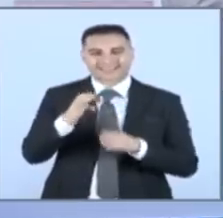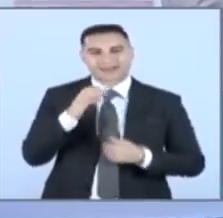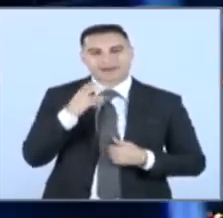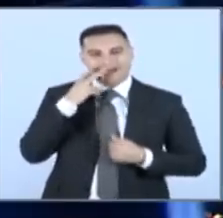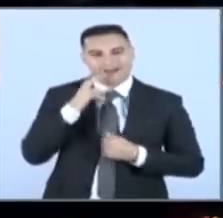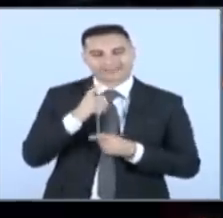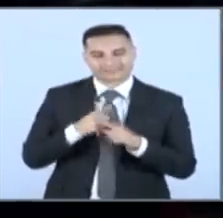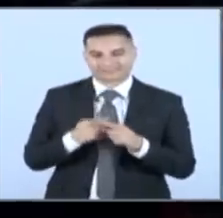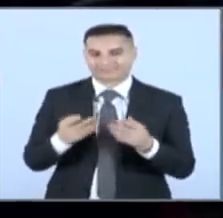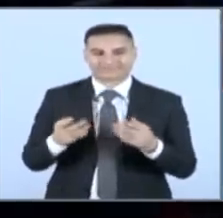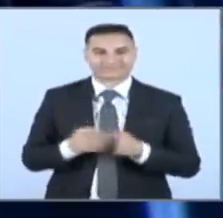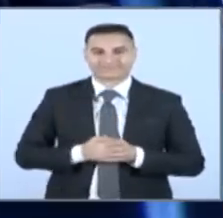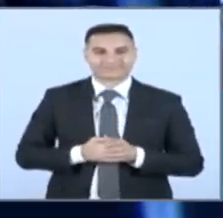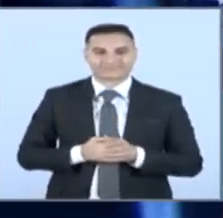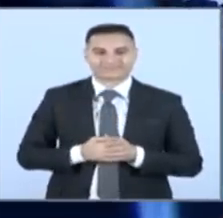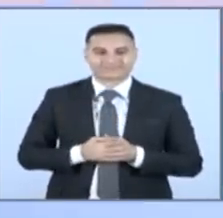خاطئة.